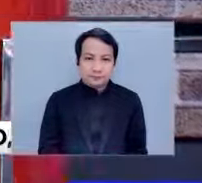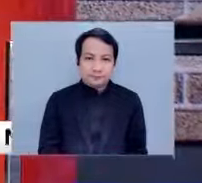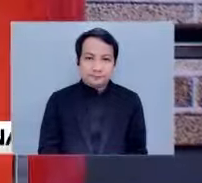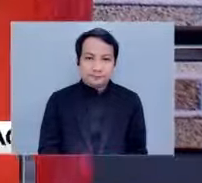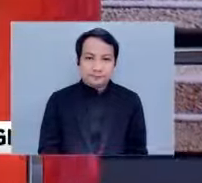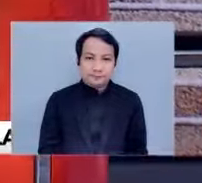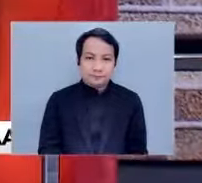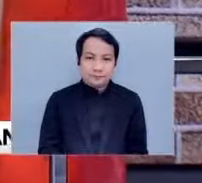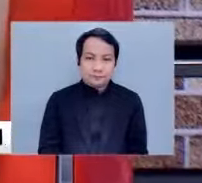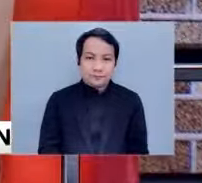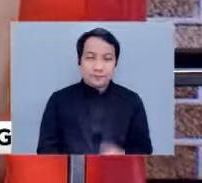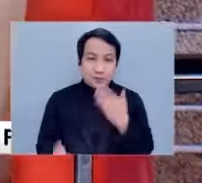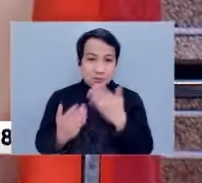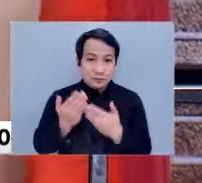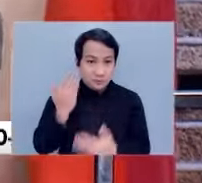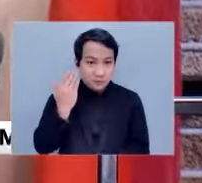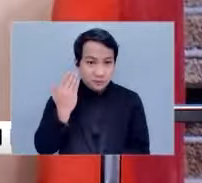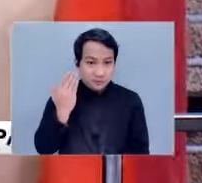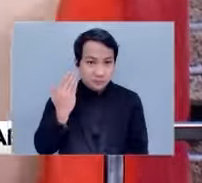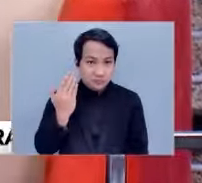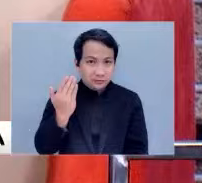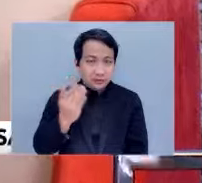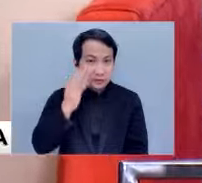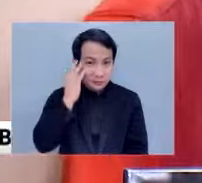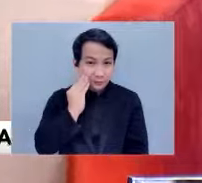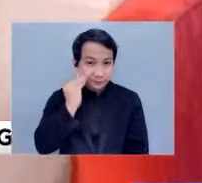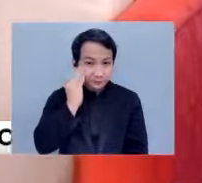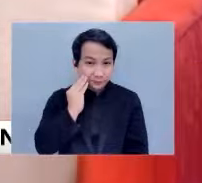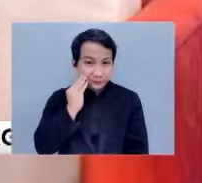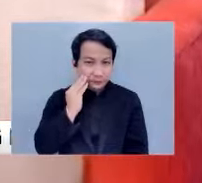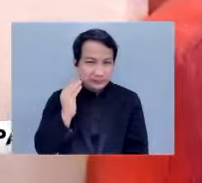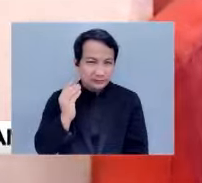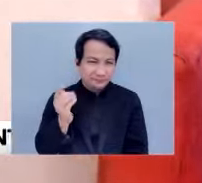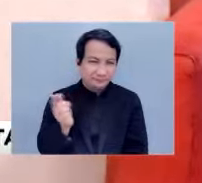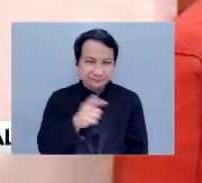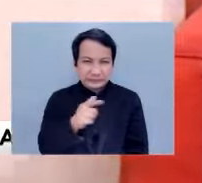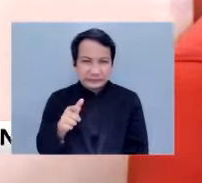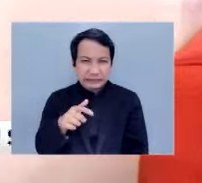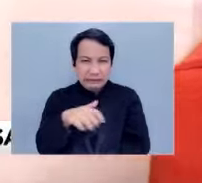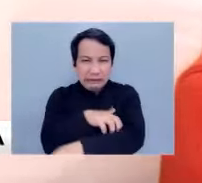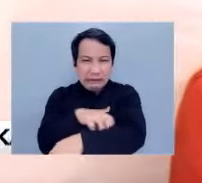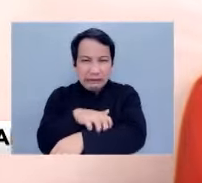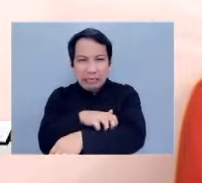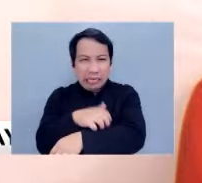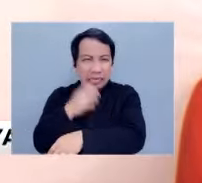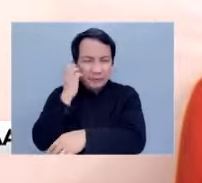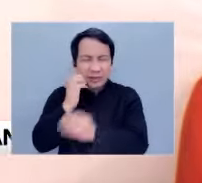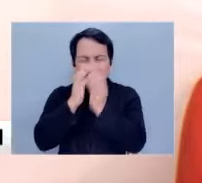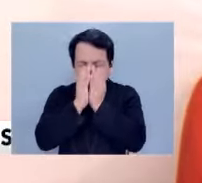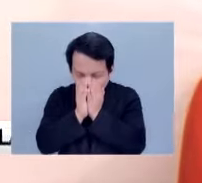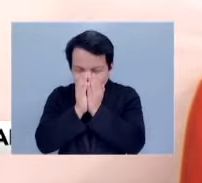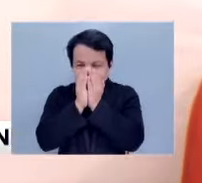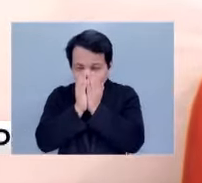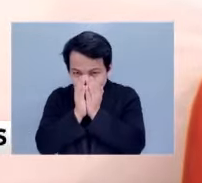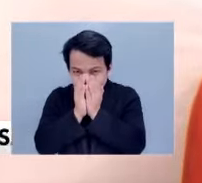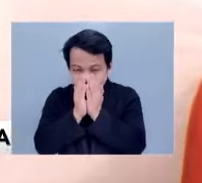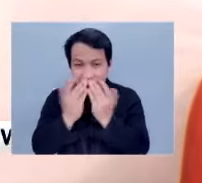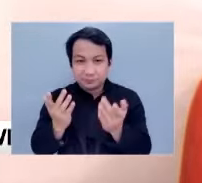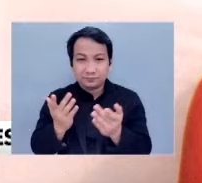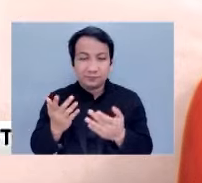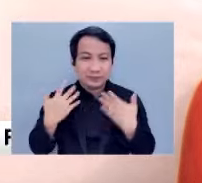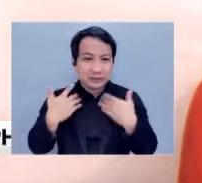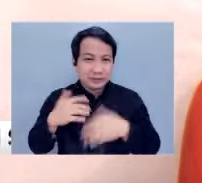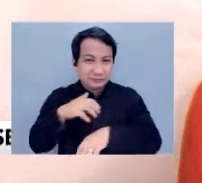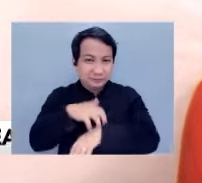Good morning, mga kapatid! Nakararanas ka ba ng pabalik-balik na pangati, pagbahing at pamumula ng bahagi ng katawan? Nako,